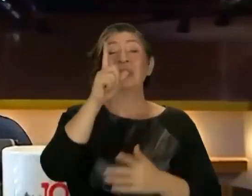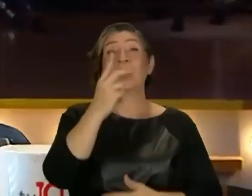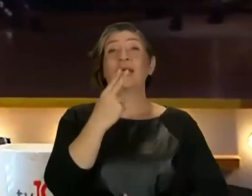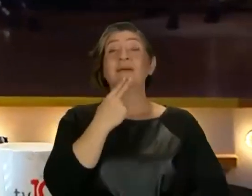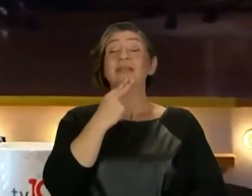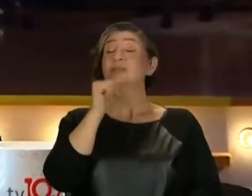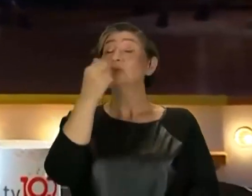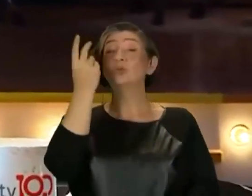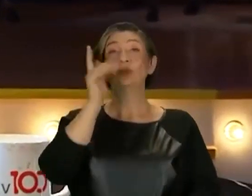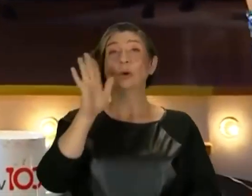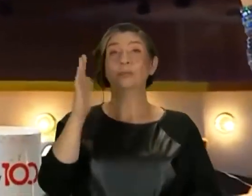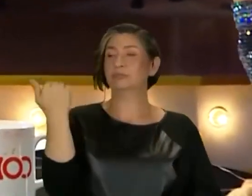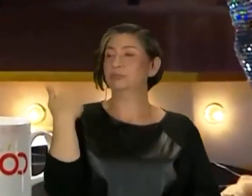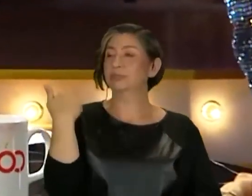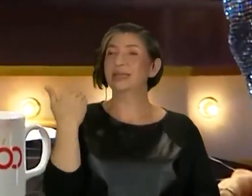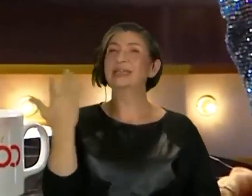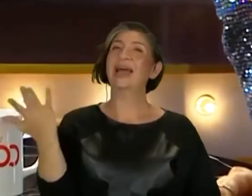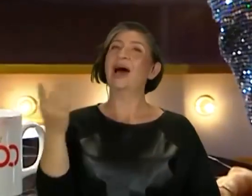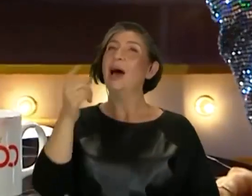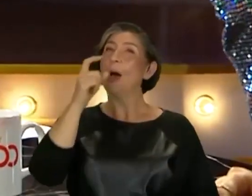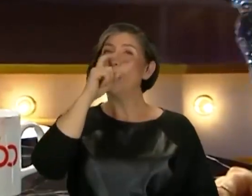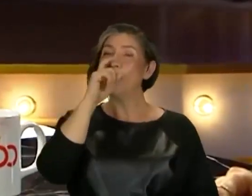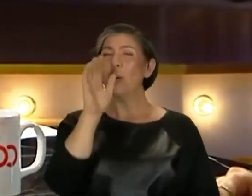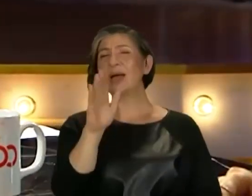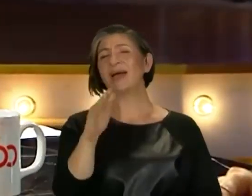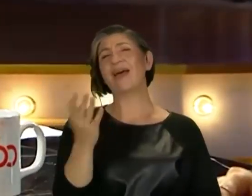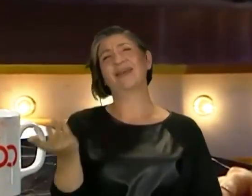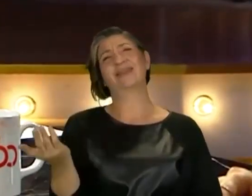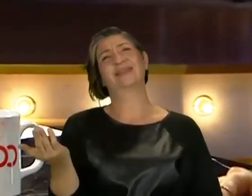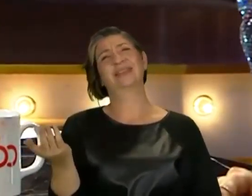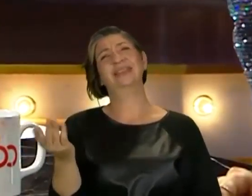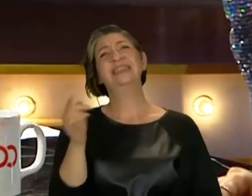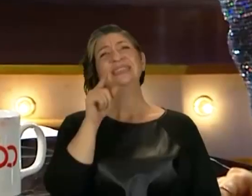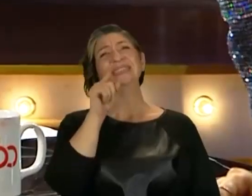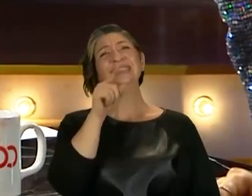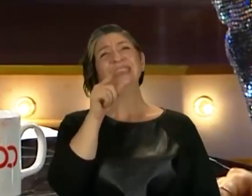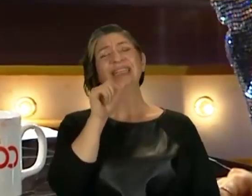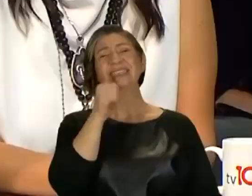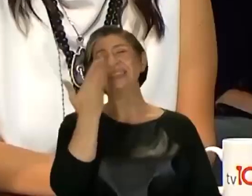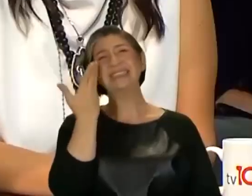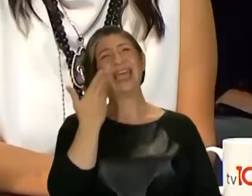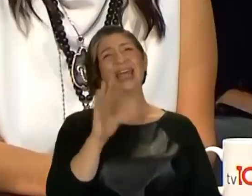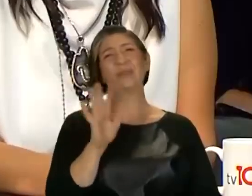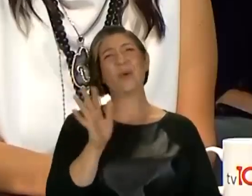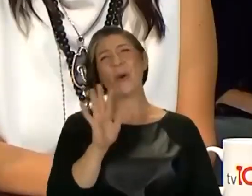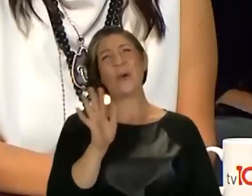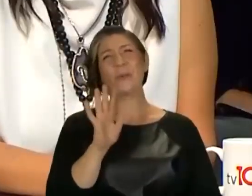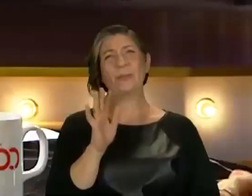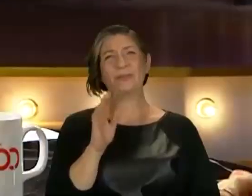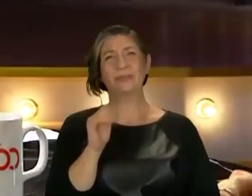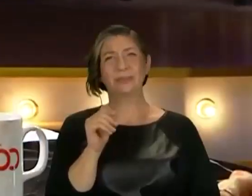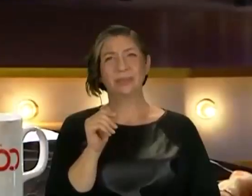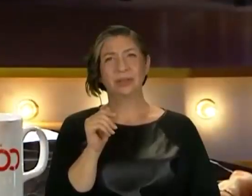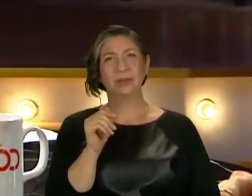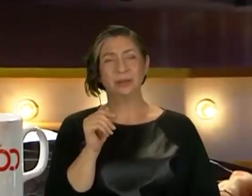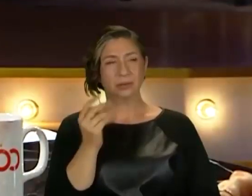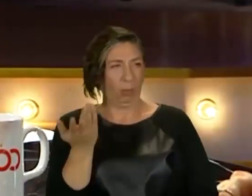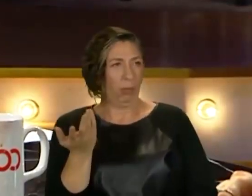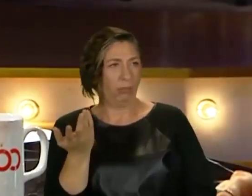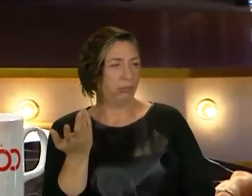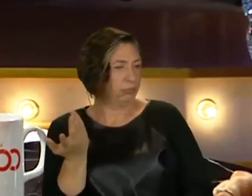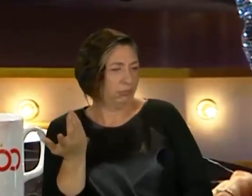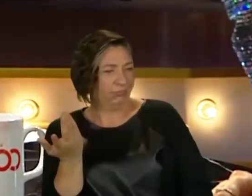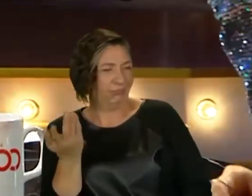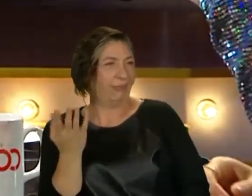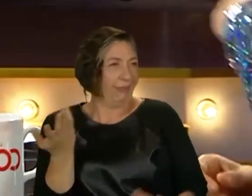Bir tane kadını hiç unutmuyorum. Geldi bana dedi ki ya dedi Okan dedi ya. Seni hiç seyretmiyorum ya dedi. E tamam